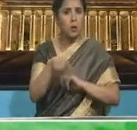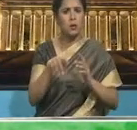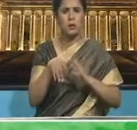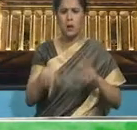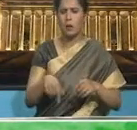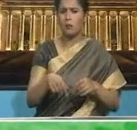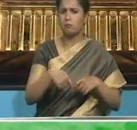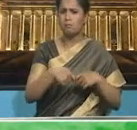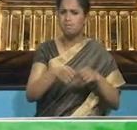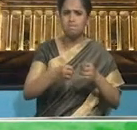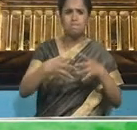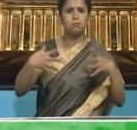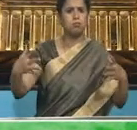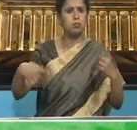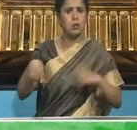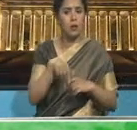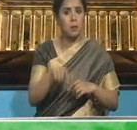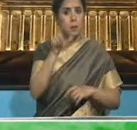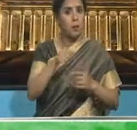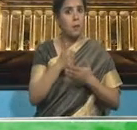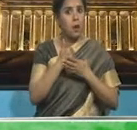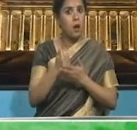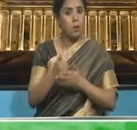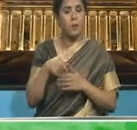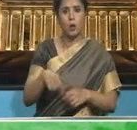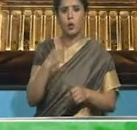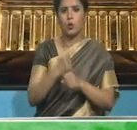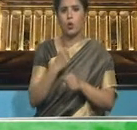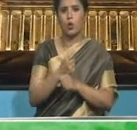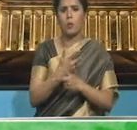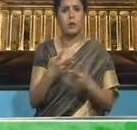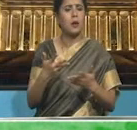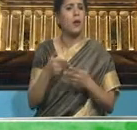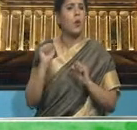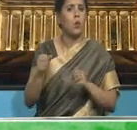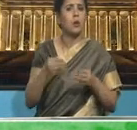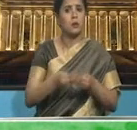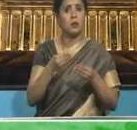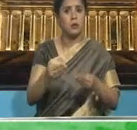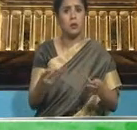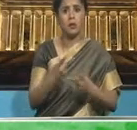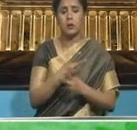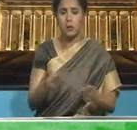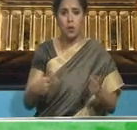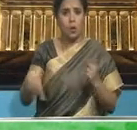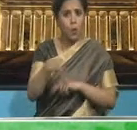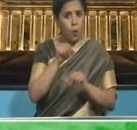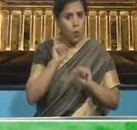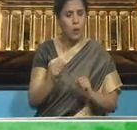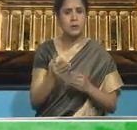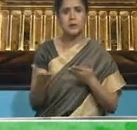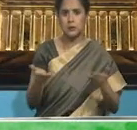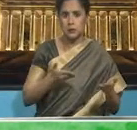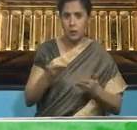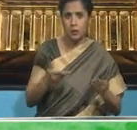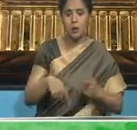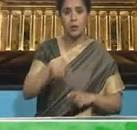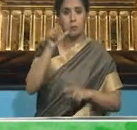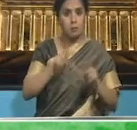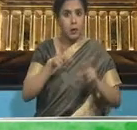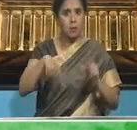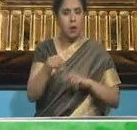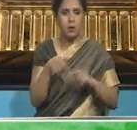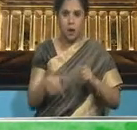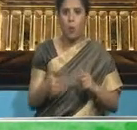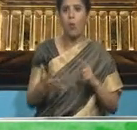की सहायता से सरकार द्वारा उपलब्ध कराए जा रहे विभिन्न प्रकार की सेवाएं लोगों को